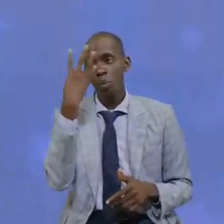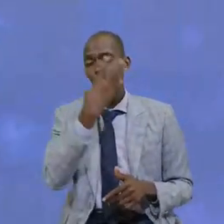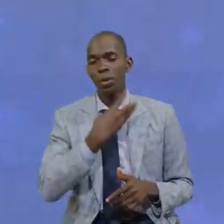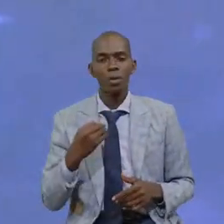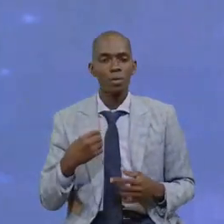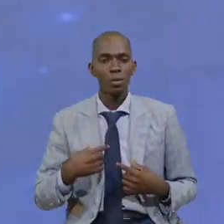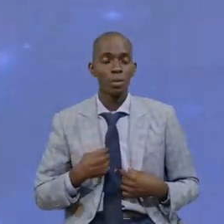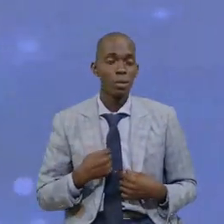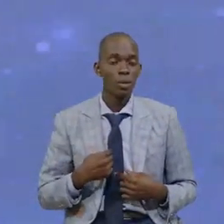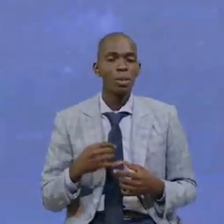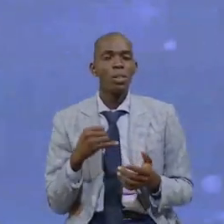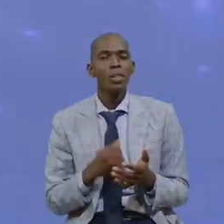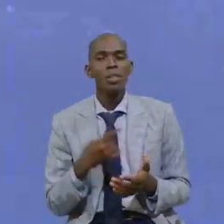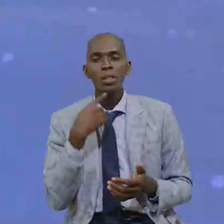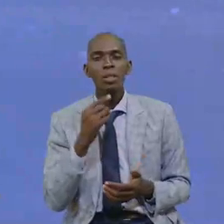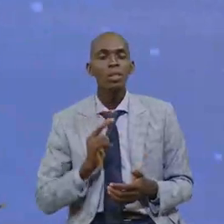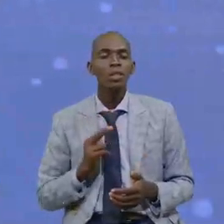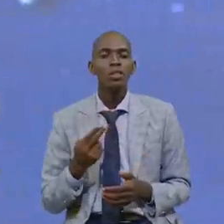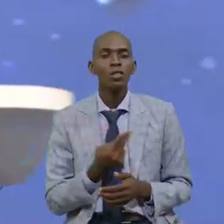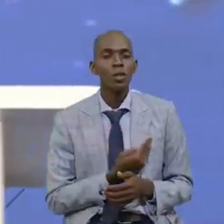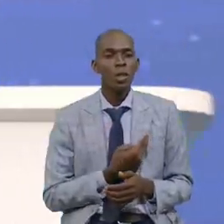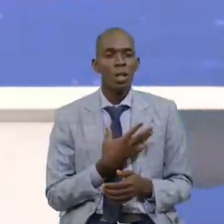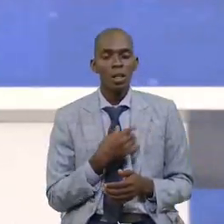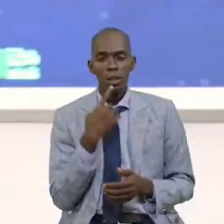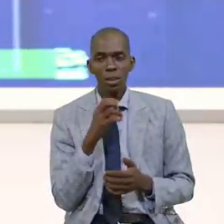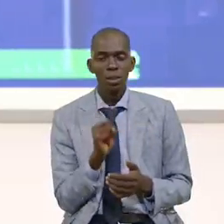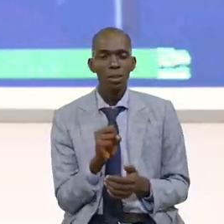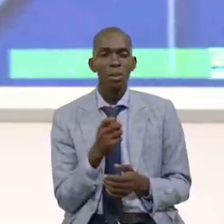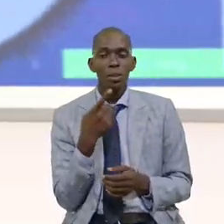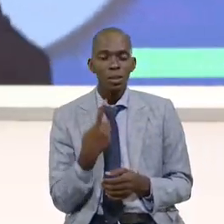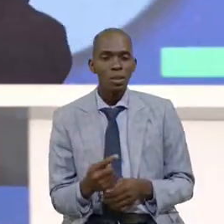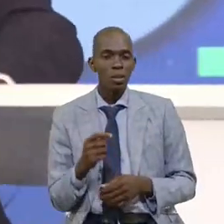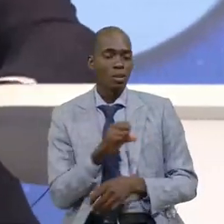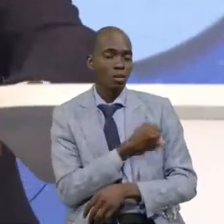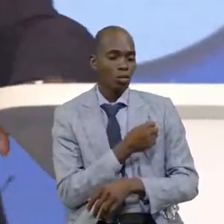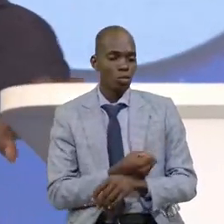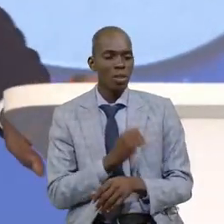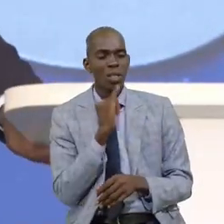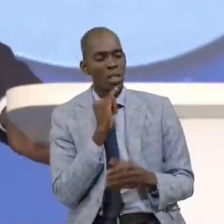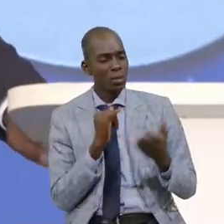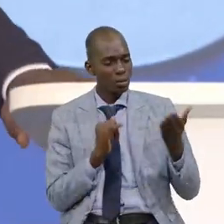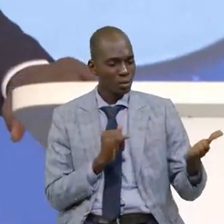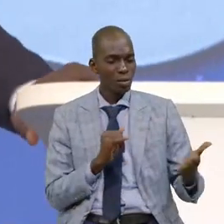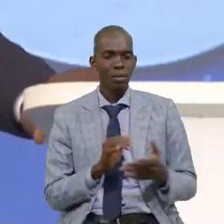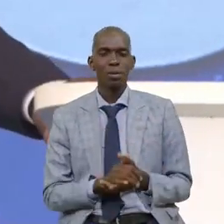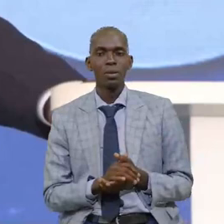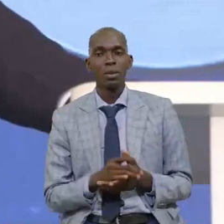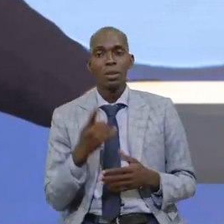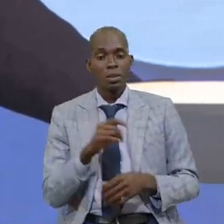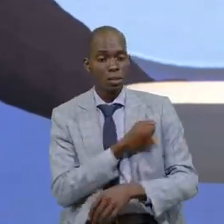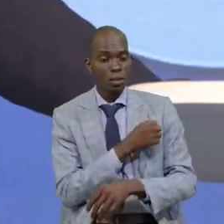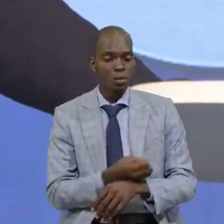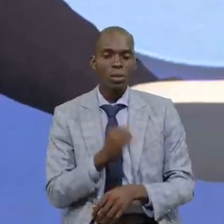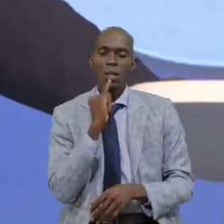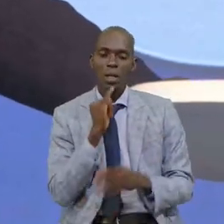Revêt ta parure. Et il dit, la force est là. La